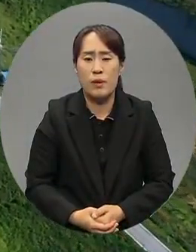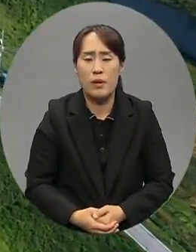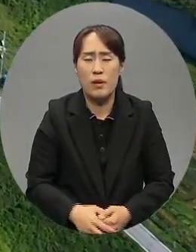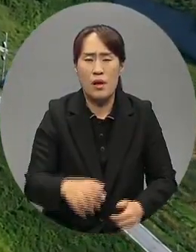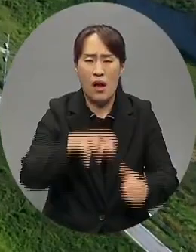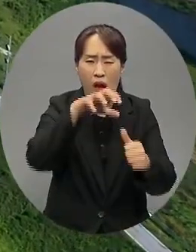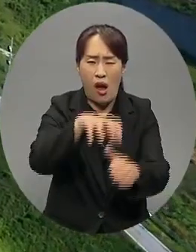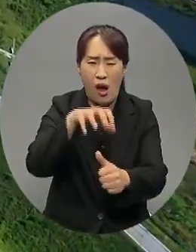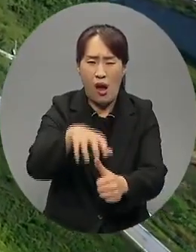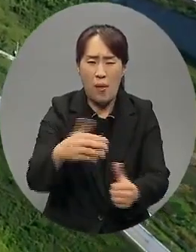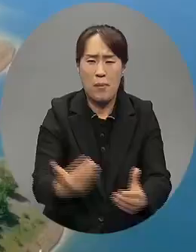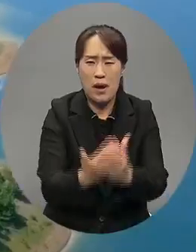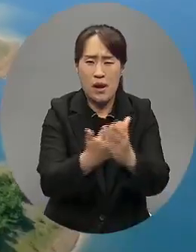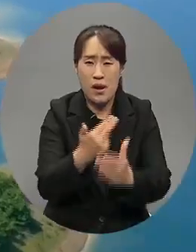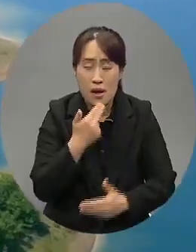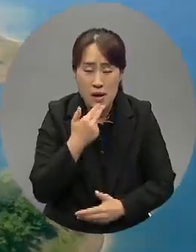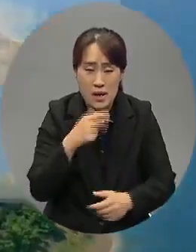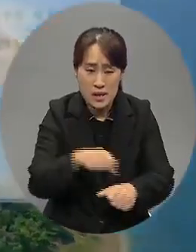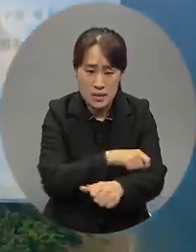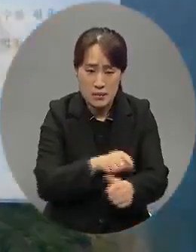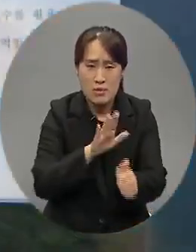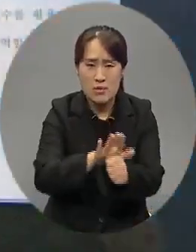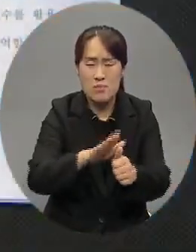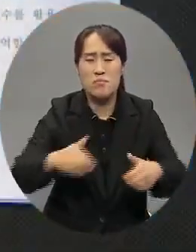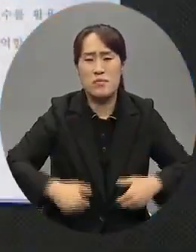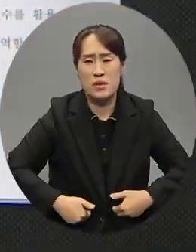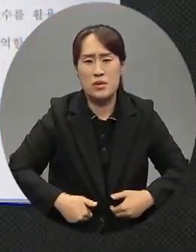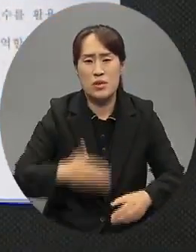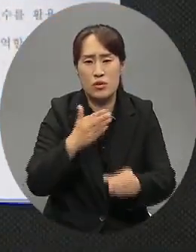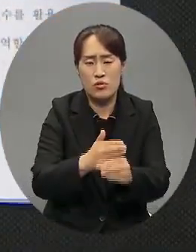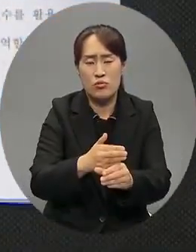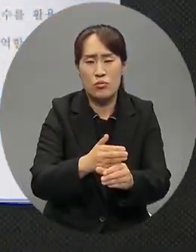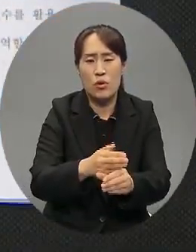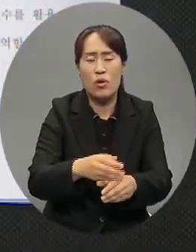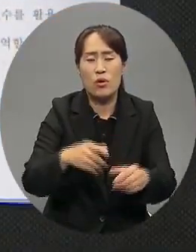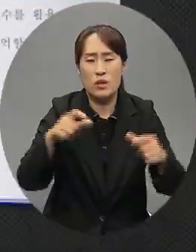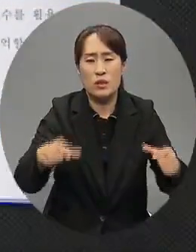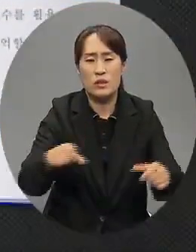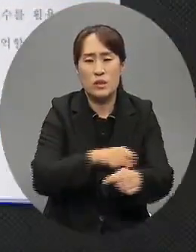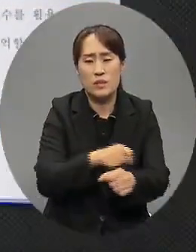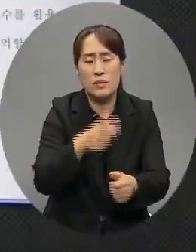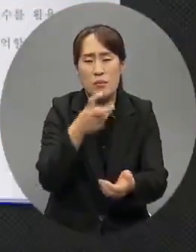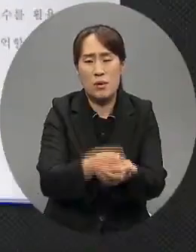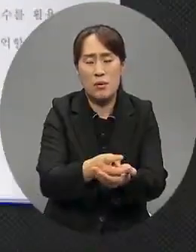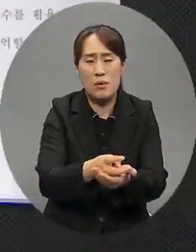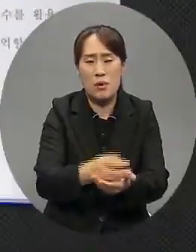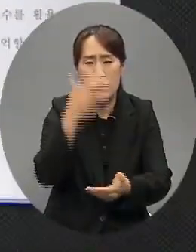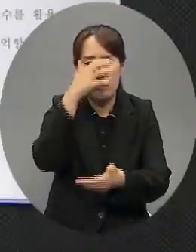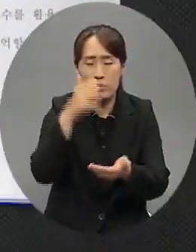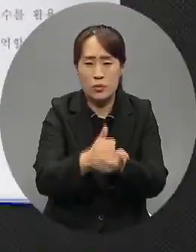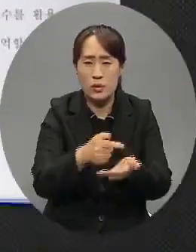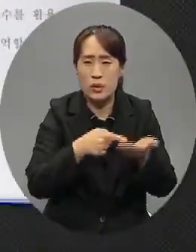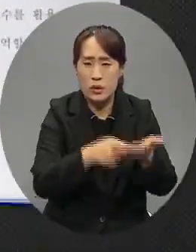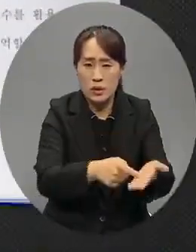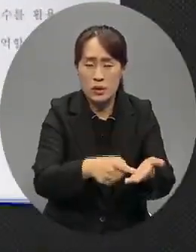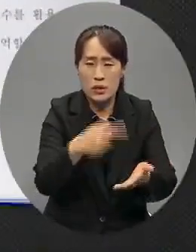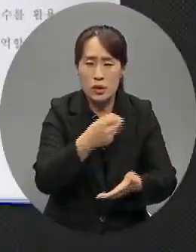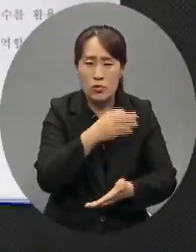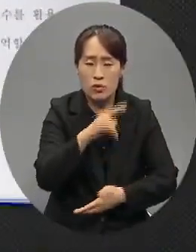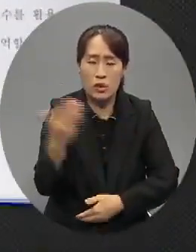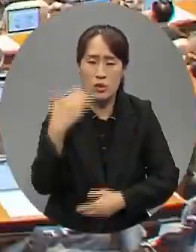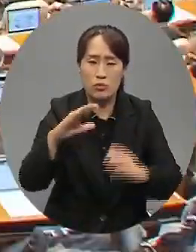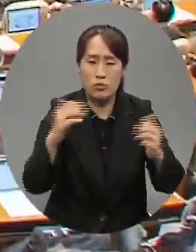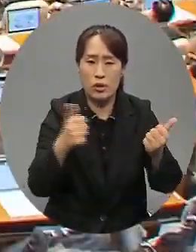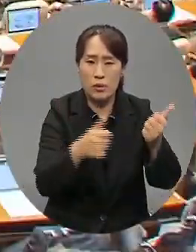각종 규제로 개발이 묶인 지역에 특례를 줘야 한다는 중부내륙지원특별법. 김용환 지사의 제안으로 정우택 전